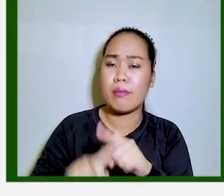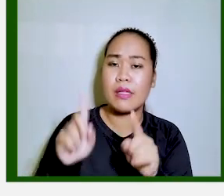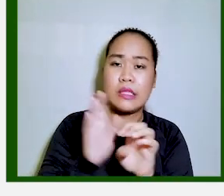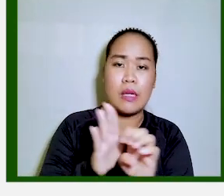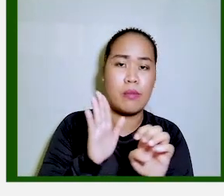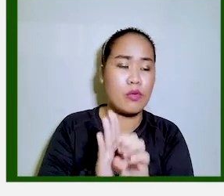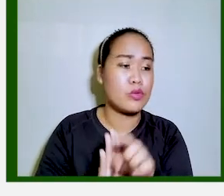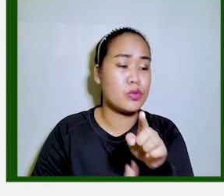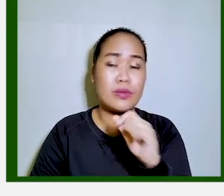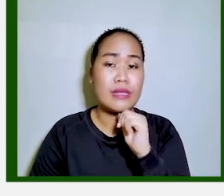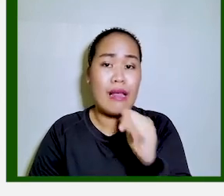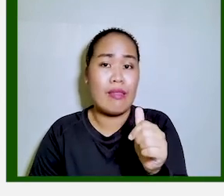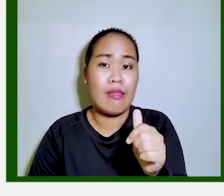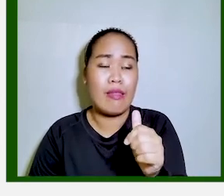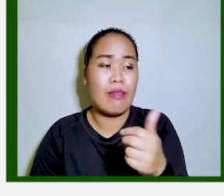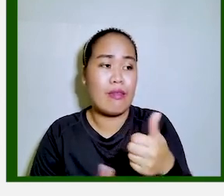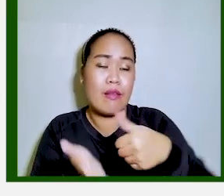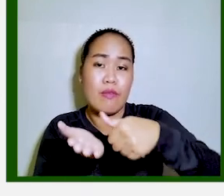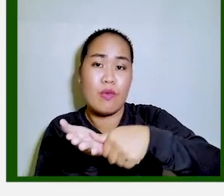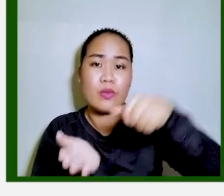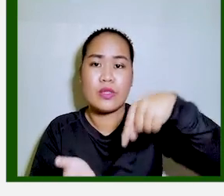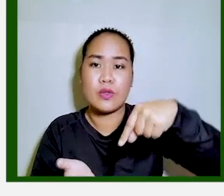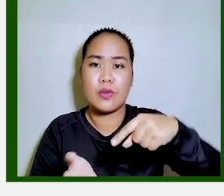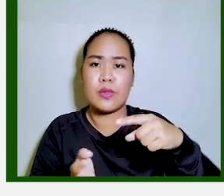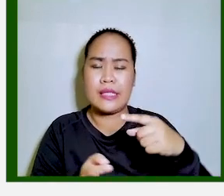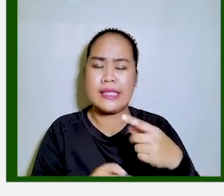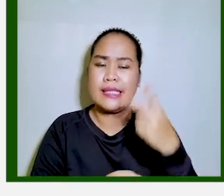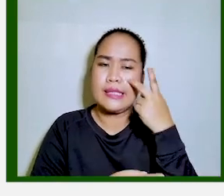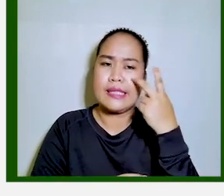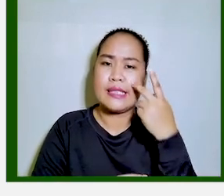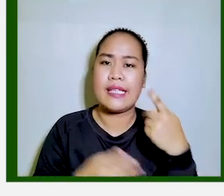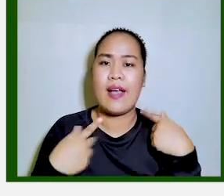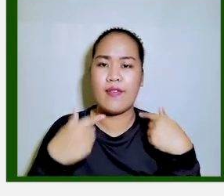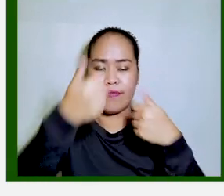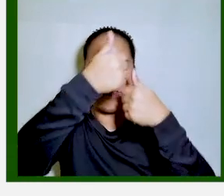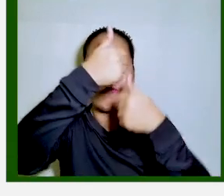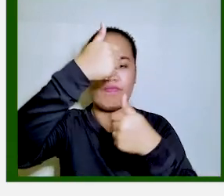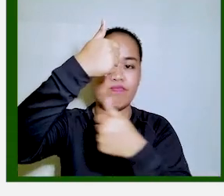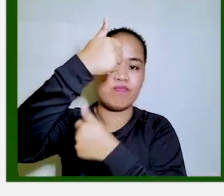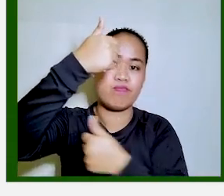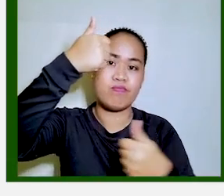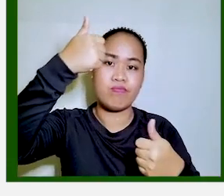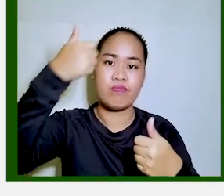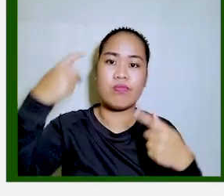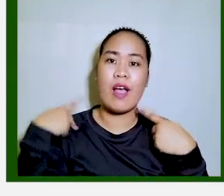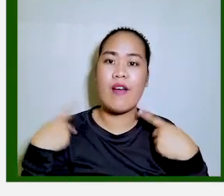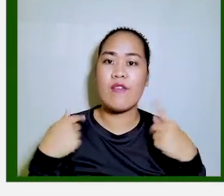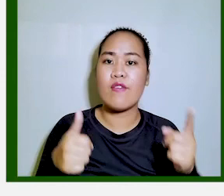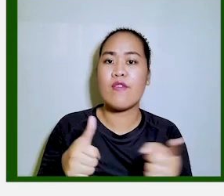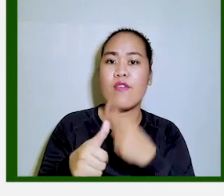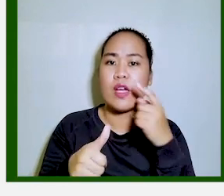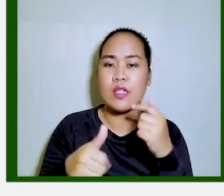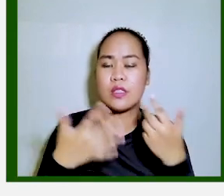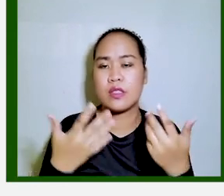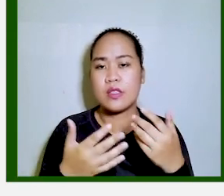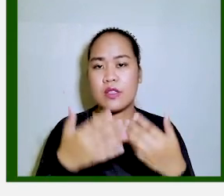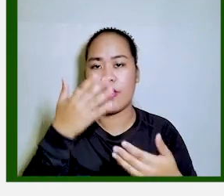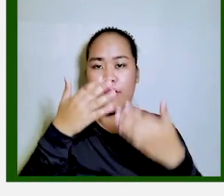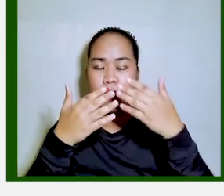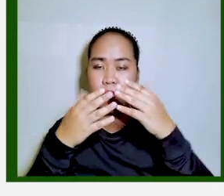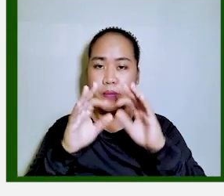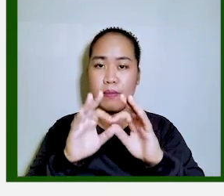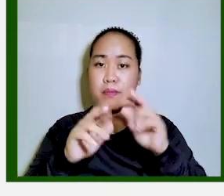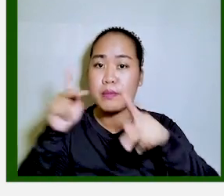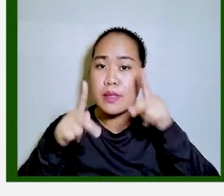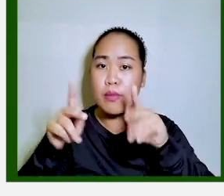we will see, no? Kasi may hierarchy naman po yan, may prioritization. Unahin syempre, frontliners, health workers, then maari